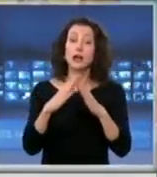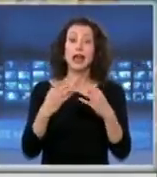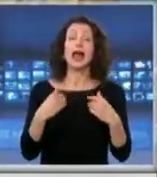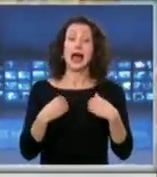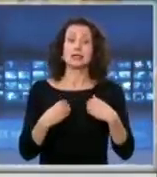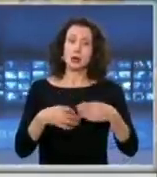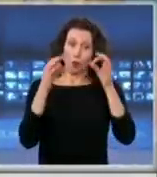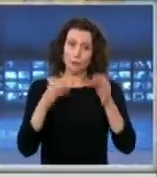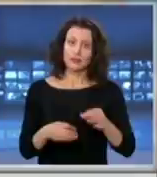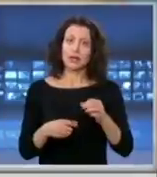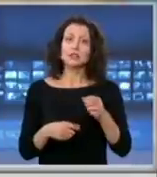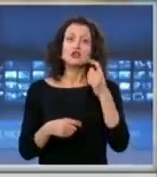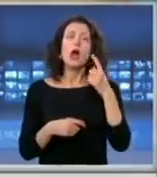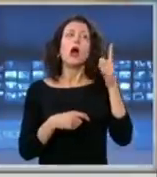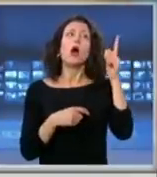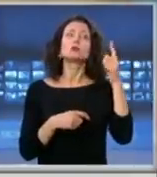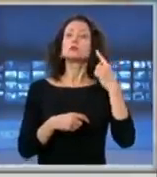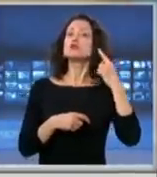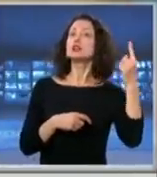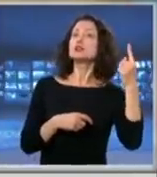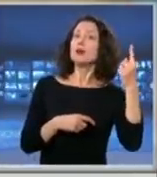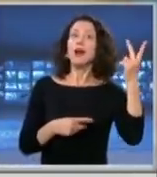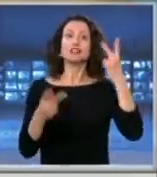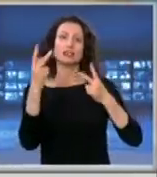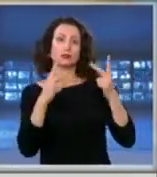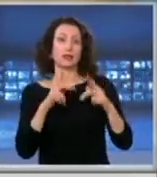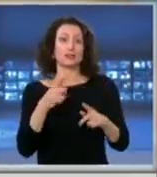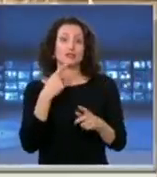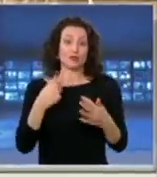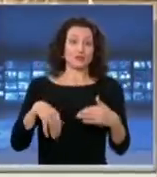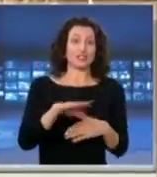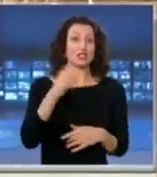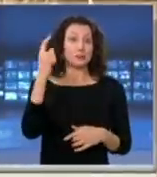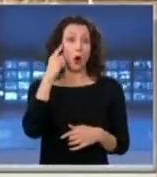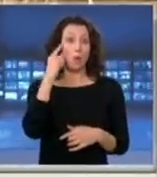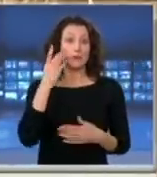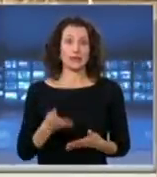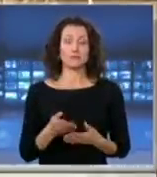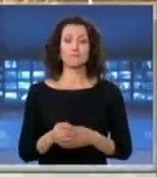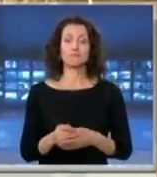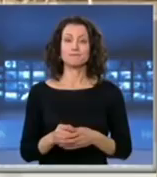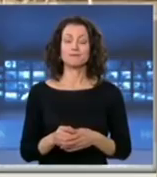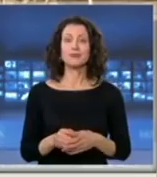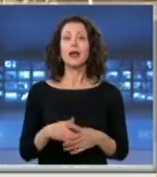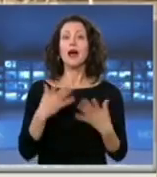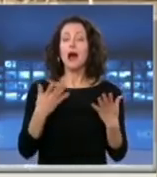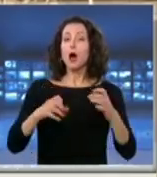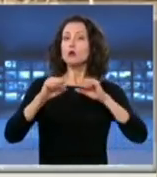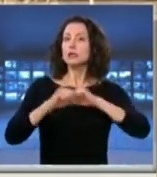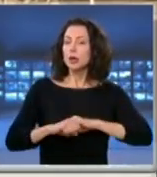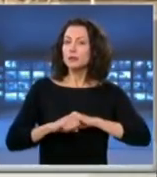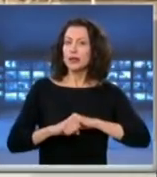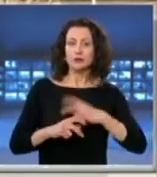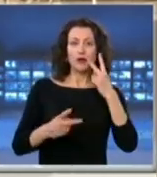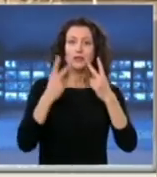ни чуе и ще ни разбере за това, че сме действали умно. а от кабинета отчетоха спад на безработните